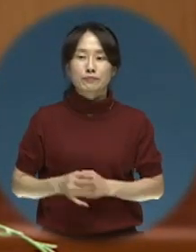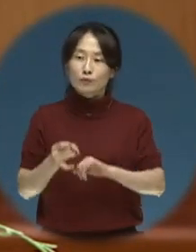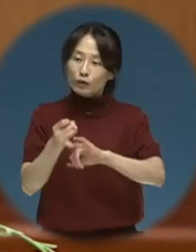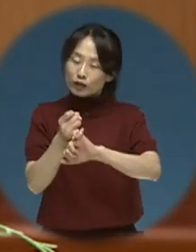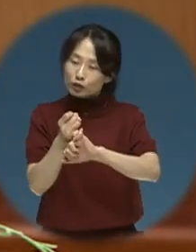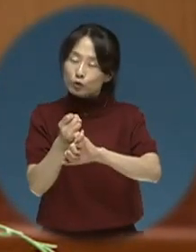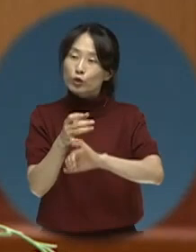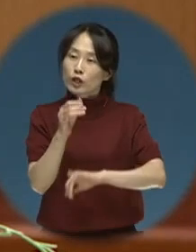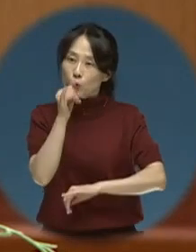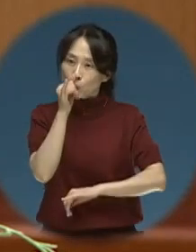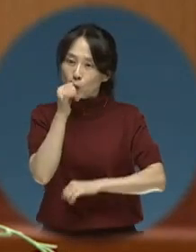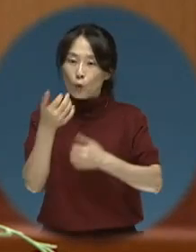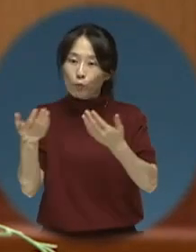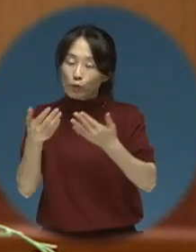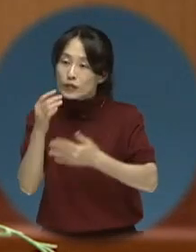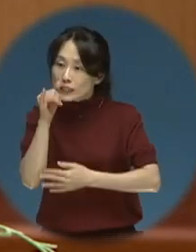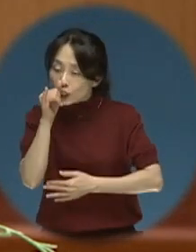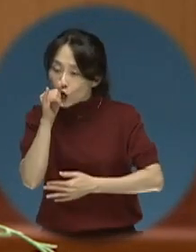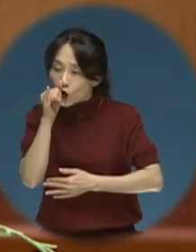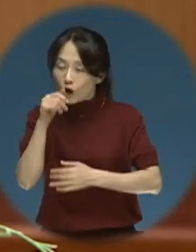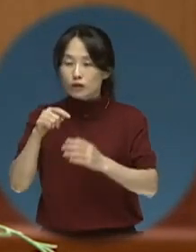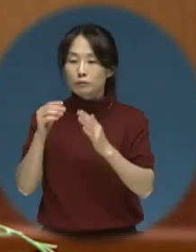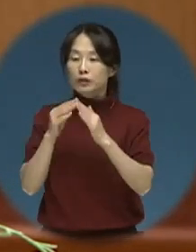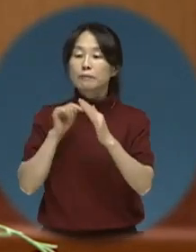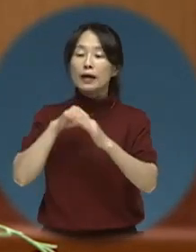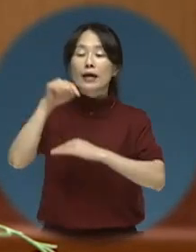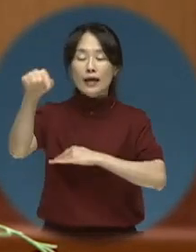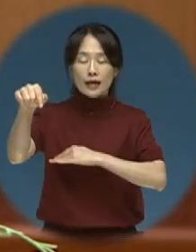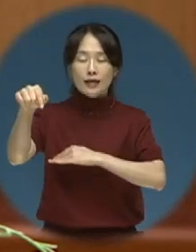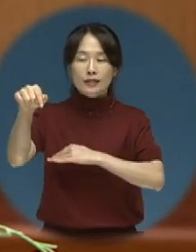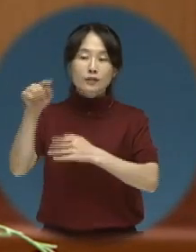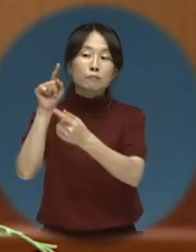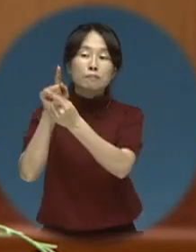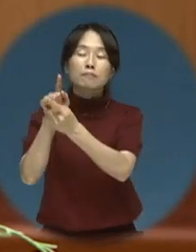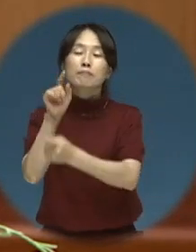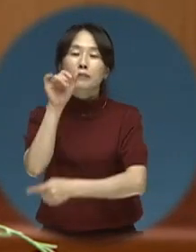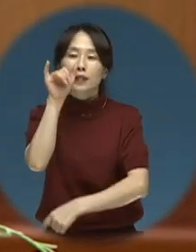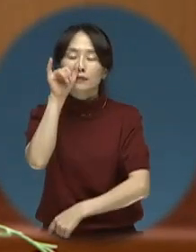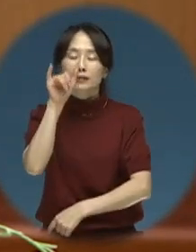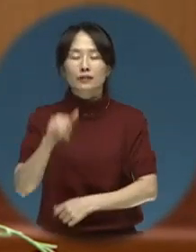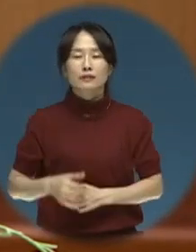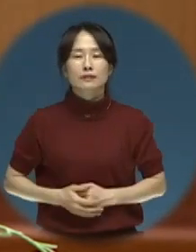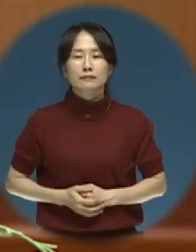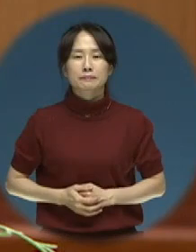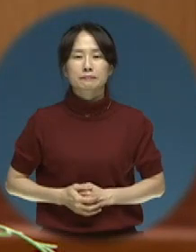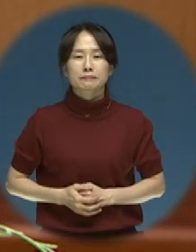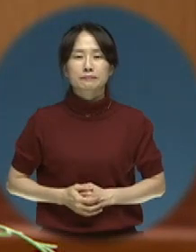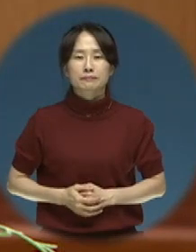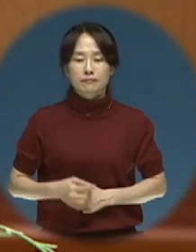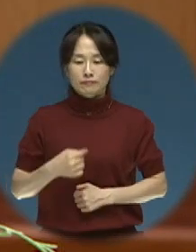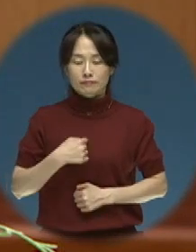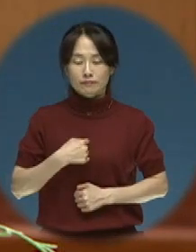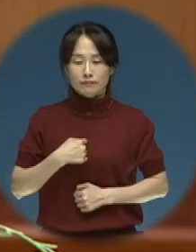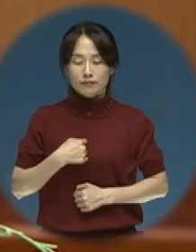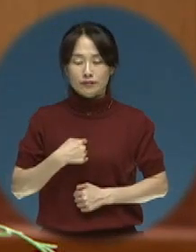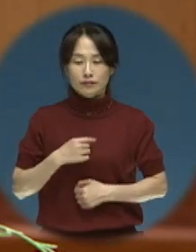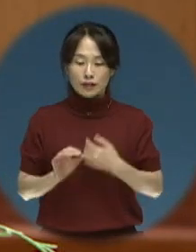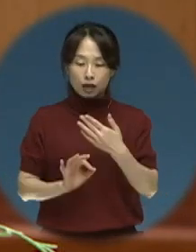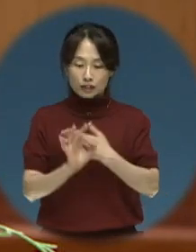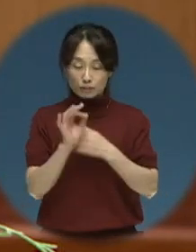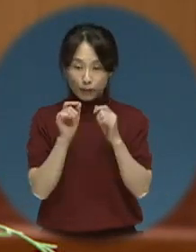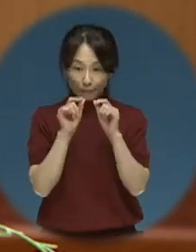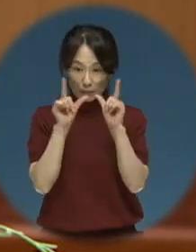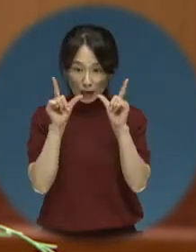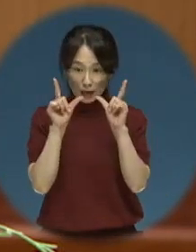약속이 있거나 뭐 일이 있으면 이제 외출하고. 그리고 이제 저는 꼭 아침에